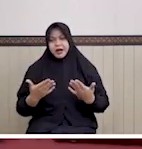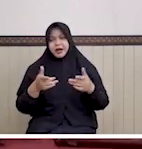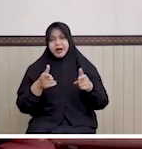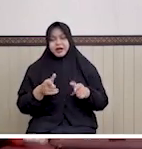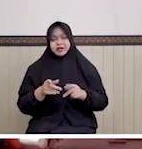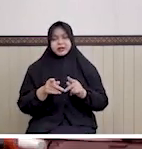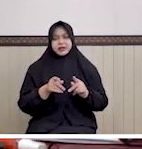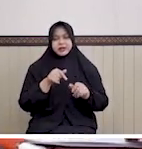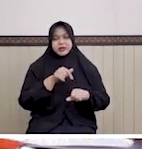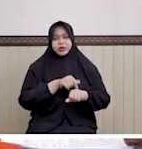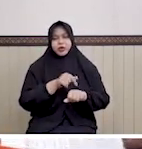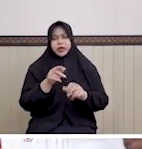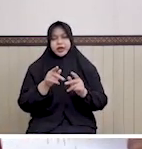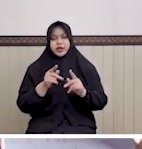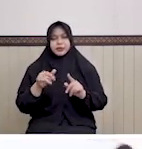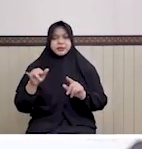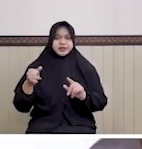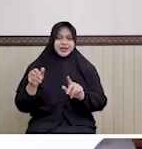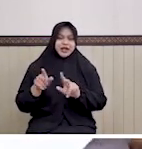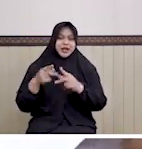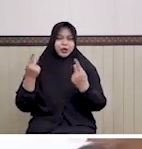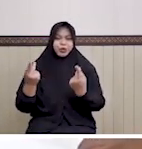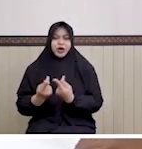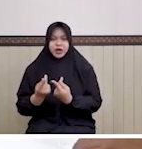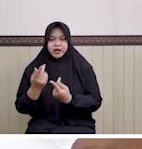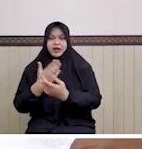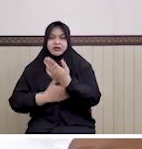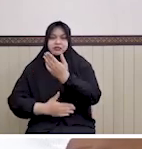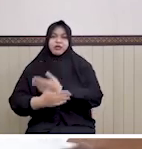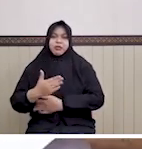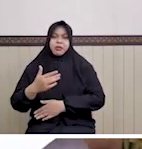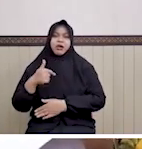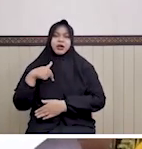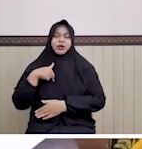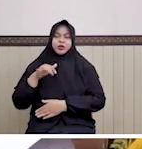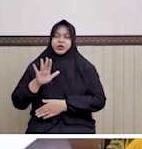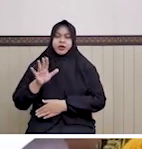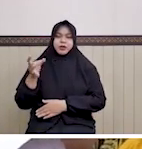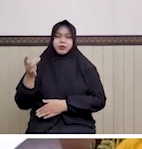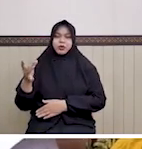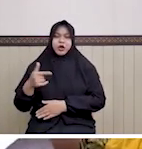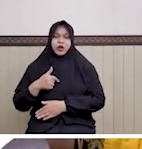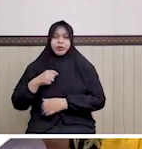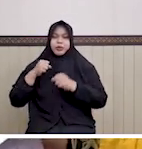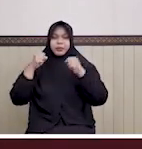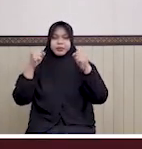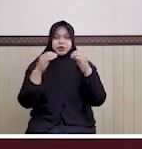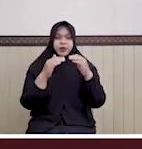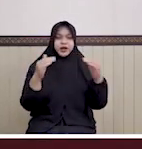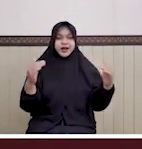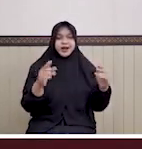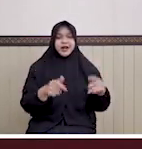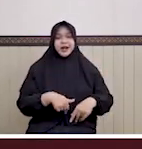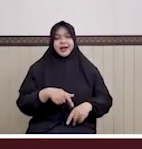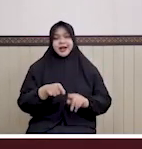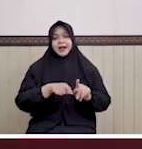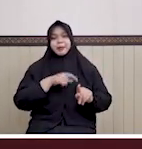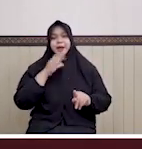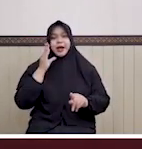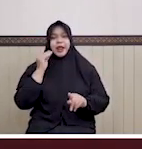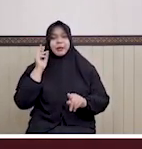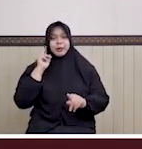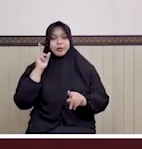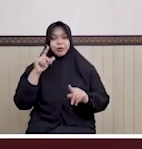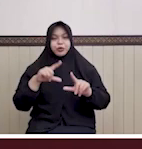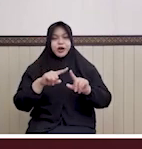ketika kita miliki keluarga difabilitas tidak mudah itu ketika memperjuangkan keadilan Nah dari pengalaman Mbak Ratna